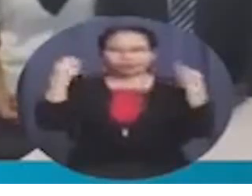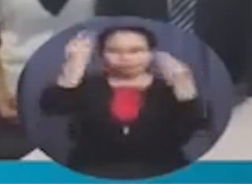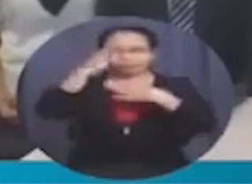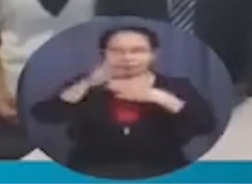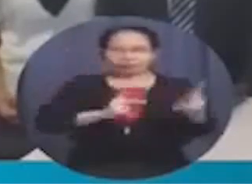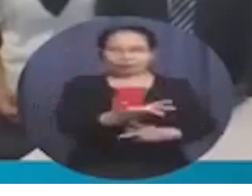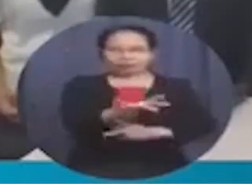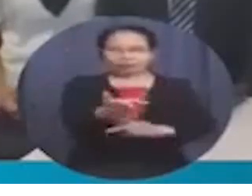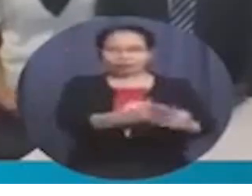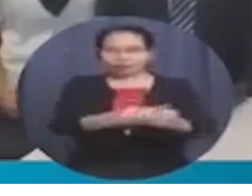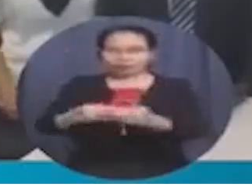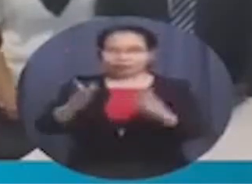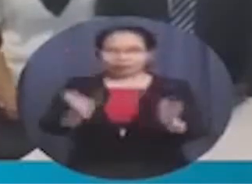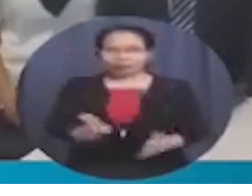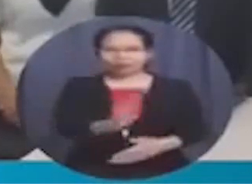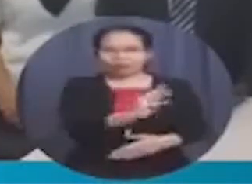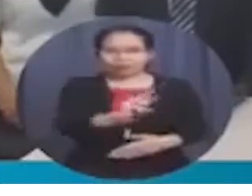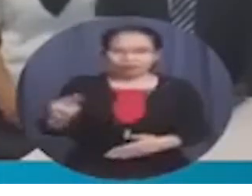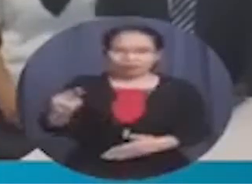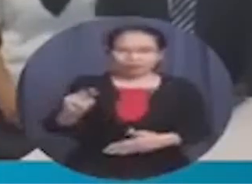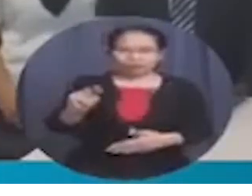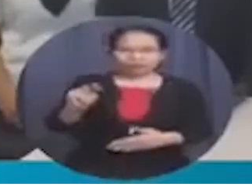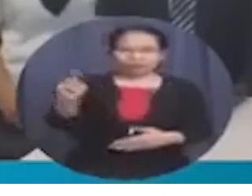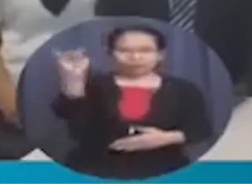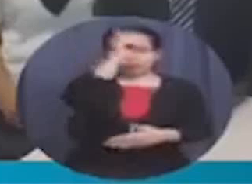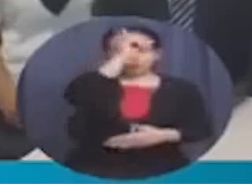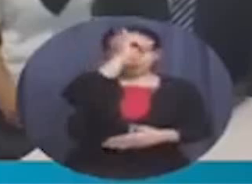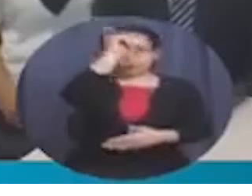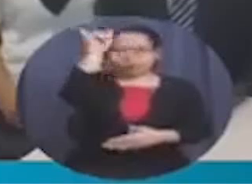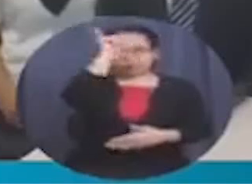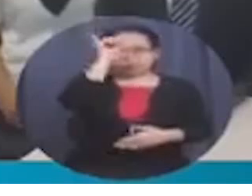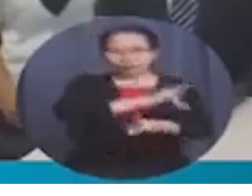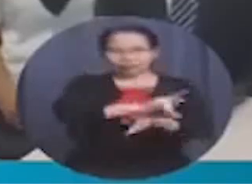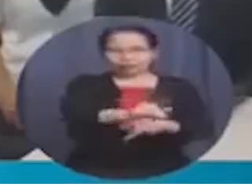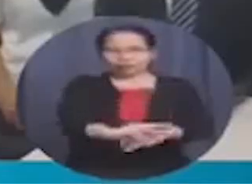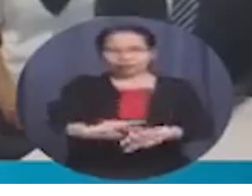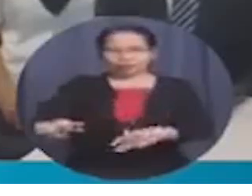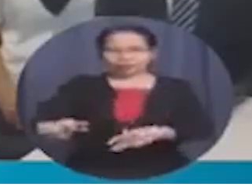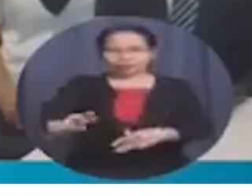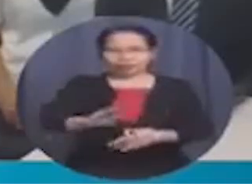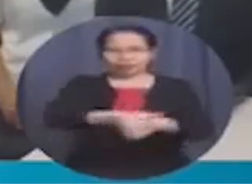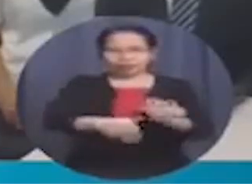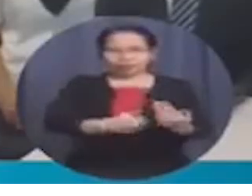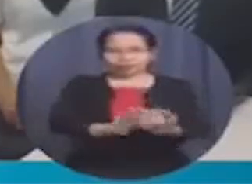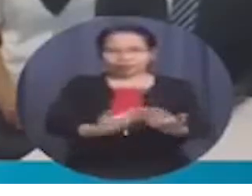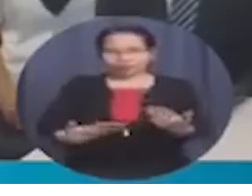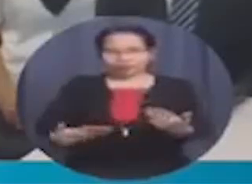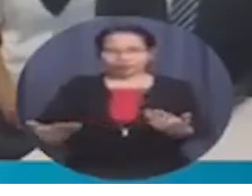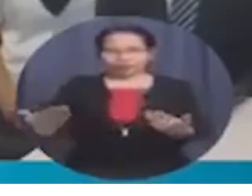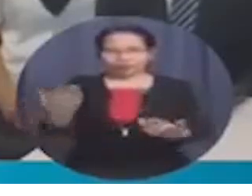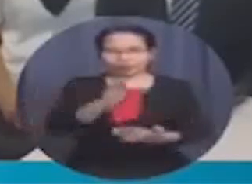panahon, mga pare kayo. Naku, eh, sana kung may Pilipinong Katolikong kardinal, pangalawa sa Papa yun,